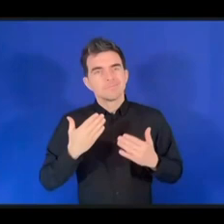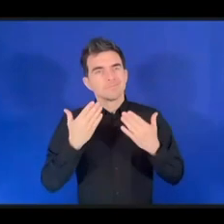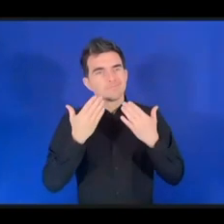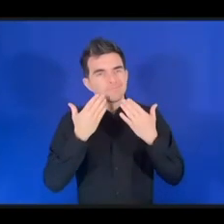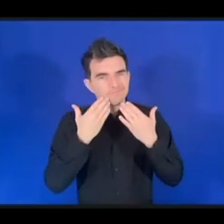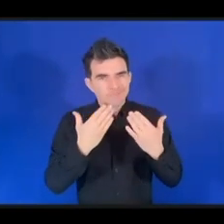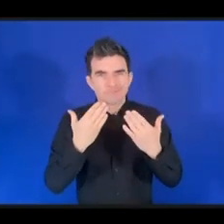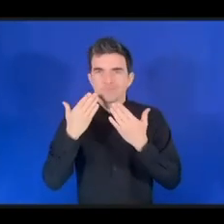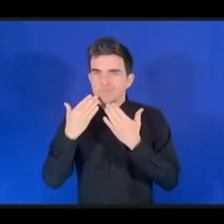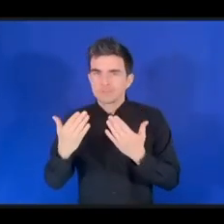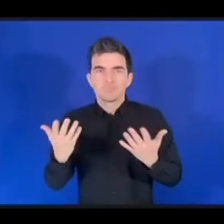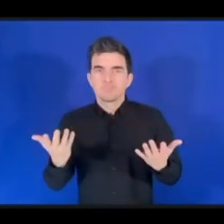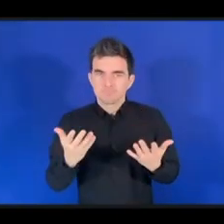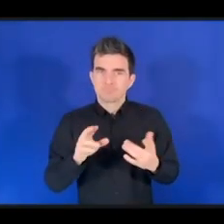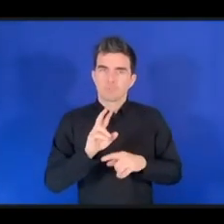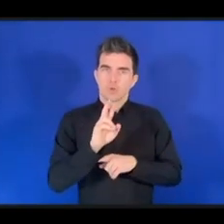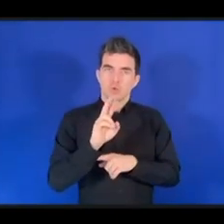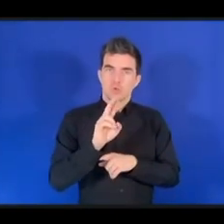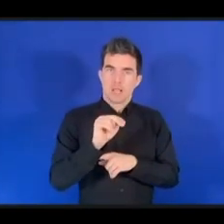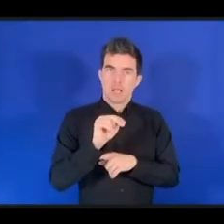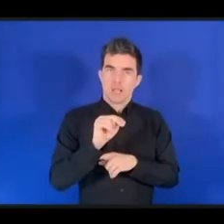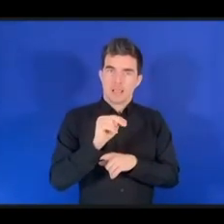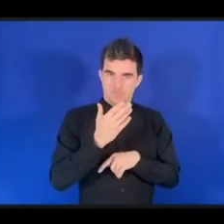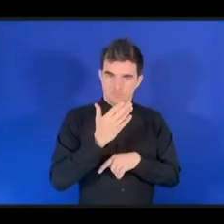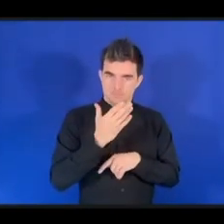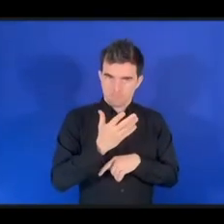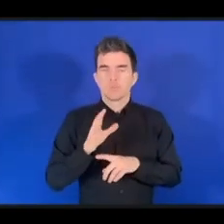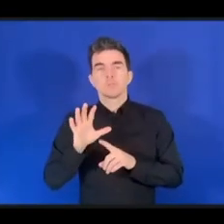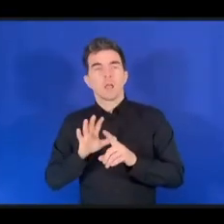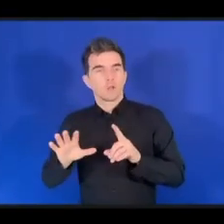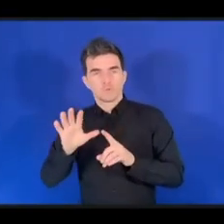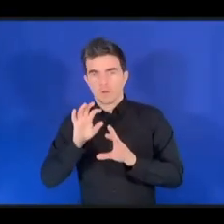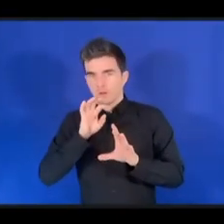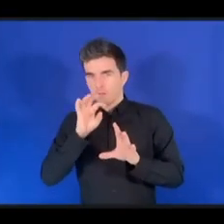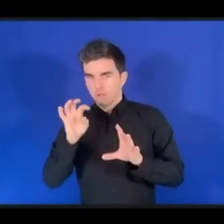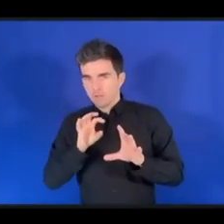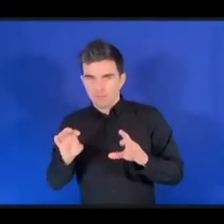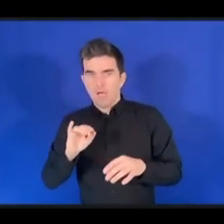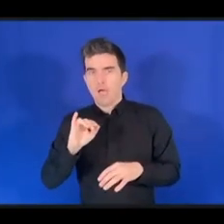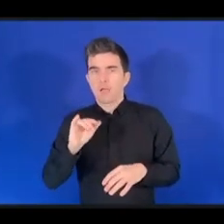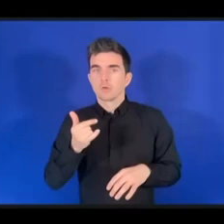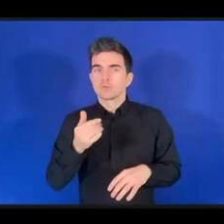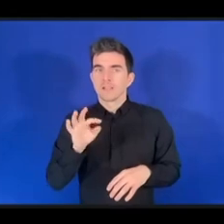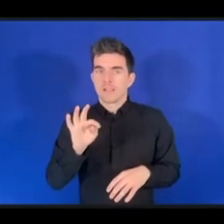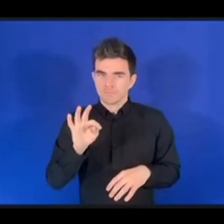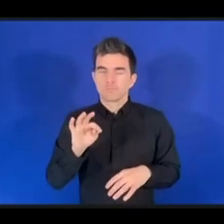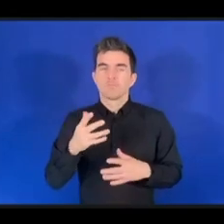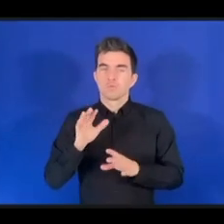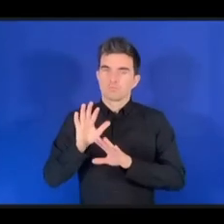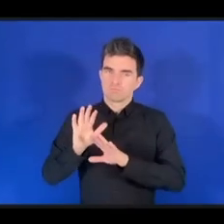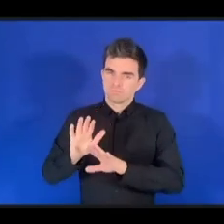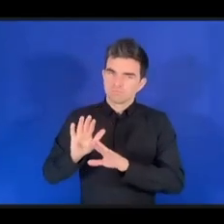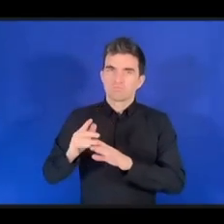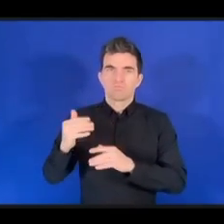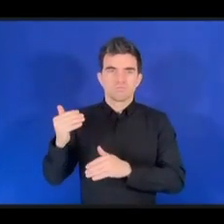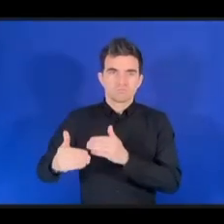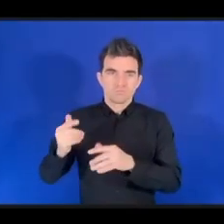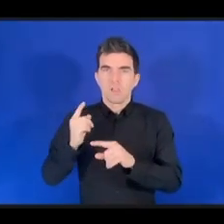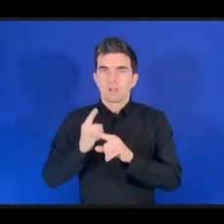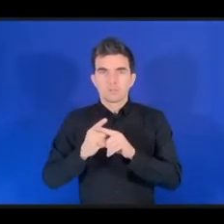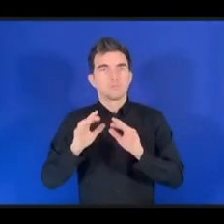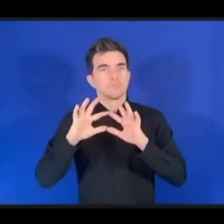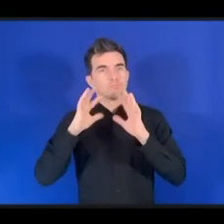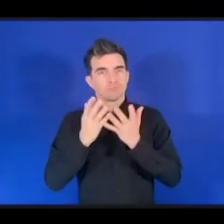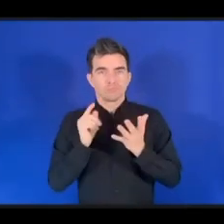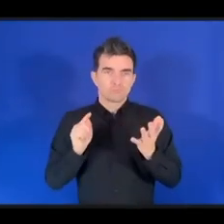aux FGI nationaux et régionaux dans le pays à l'étranger pour leur longue préparation et qui